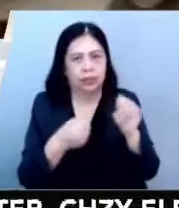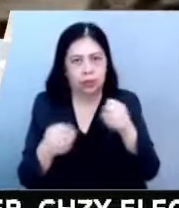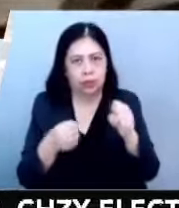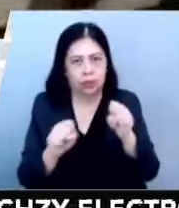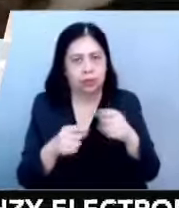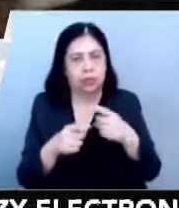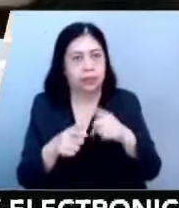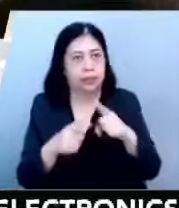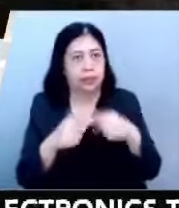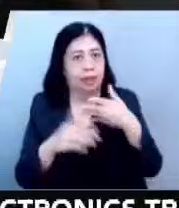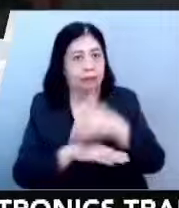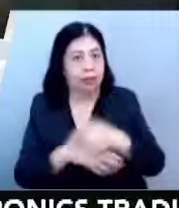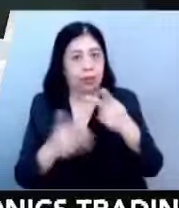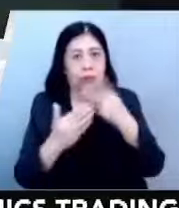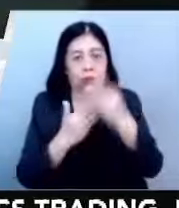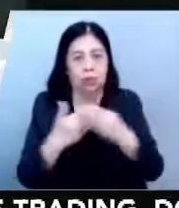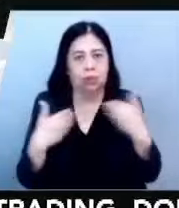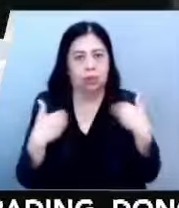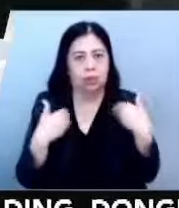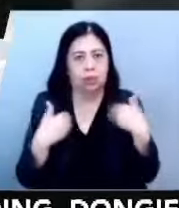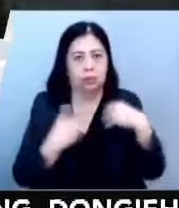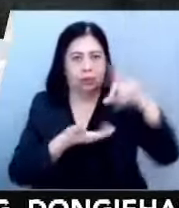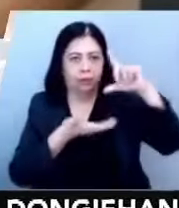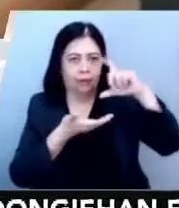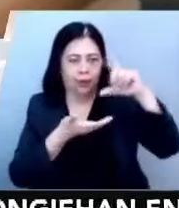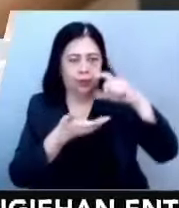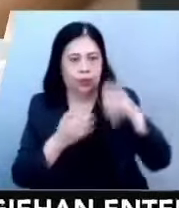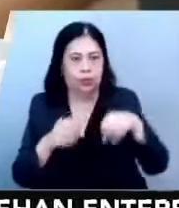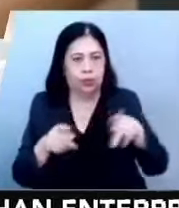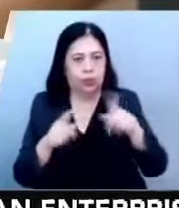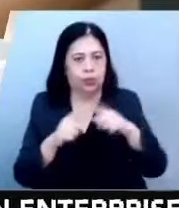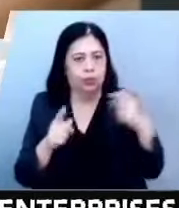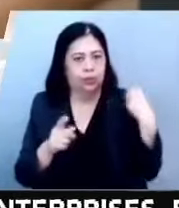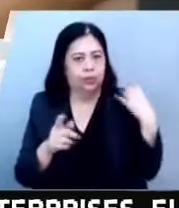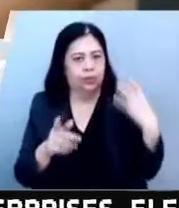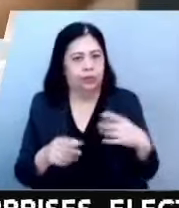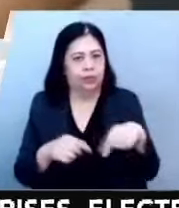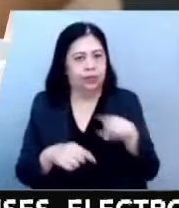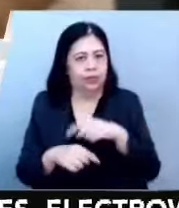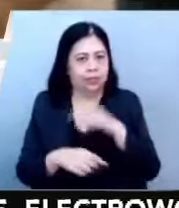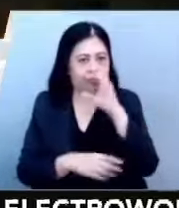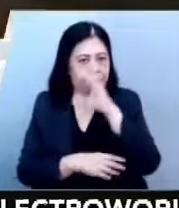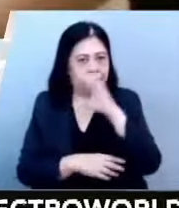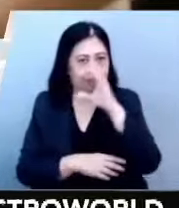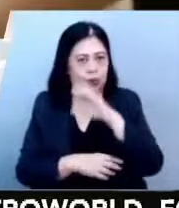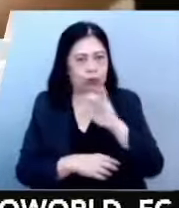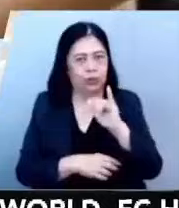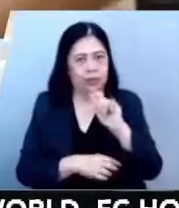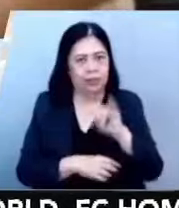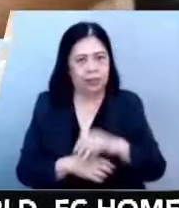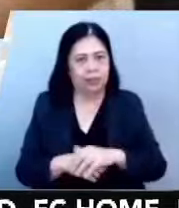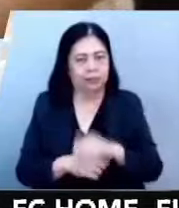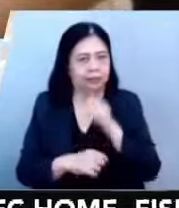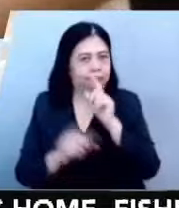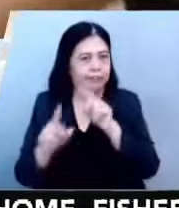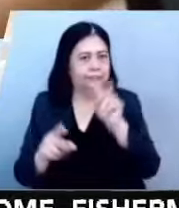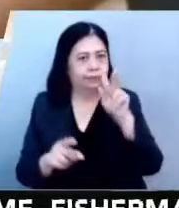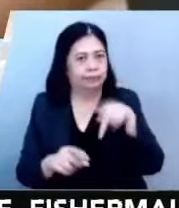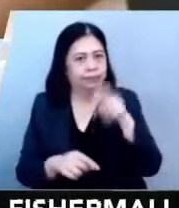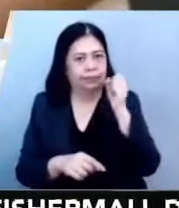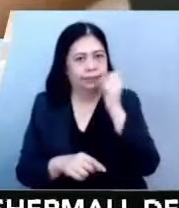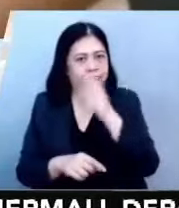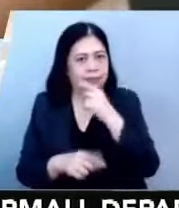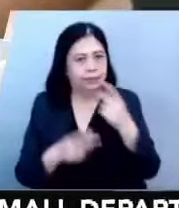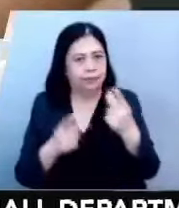programa, nagkaroon ng photo opportunity sa mga opisyal ng Cebu City. Hindi na dumalo si VP Sara sa isinagawang press